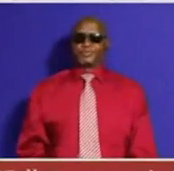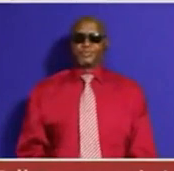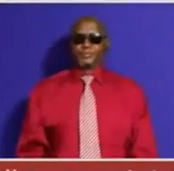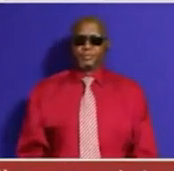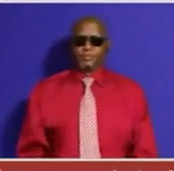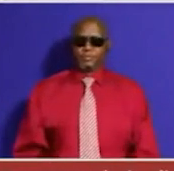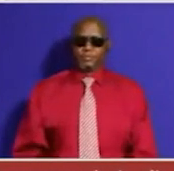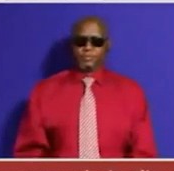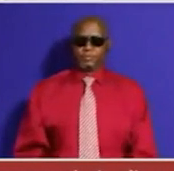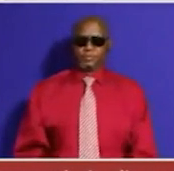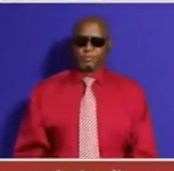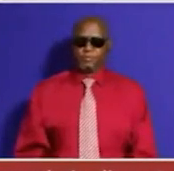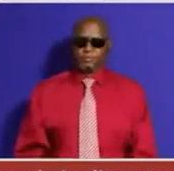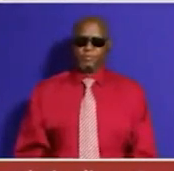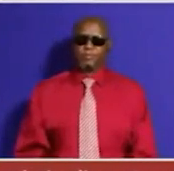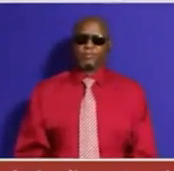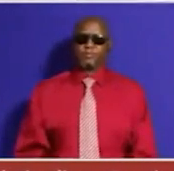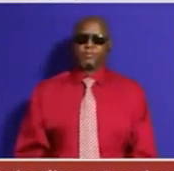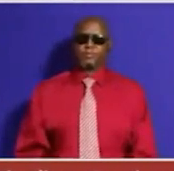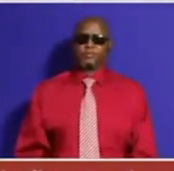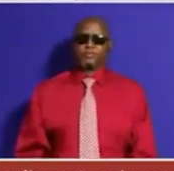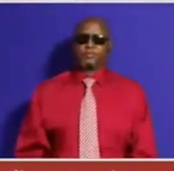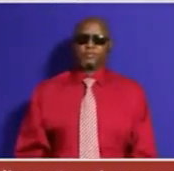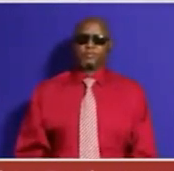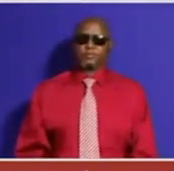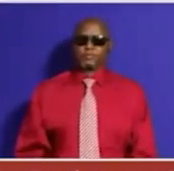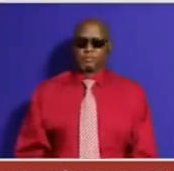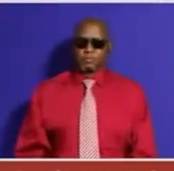Mie ni Grace Ahati. Down the dictatorship. Down. Down.